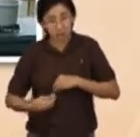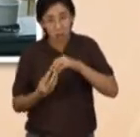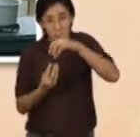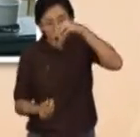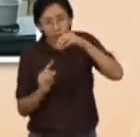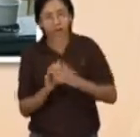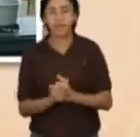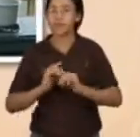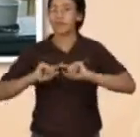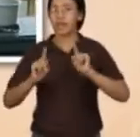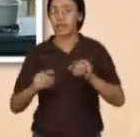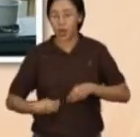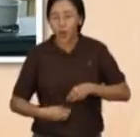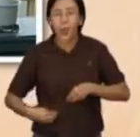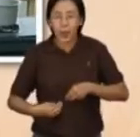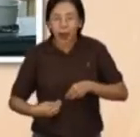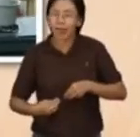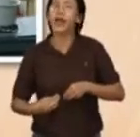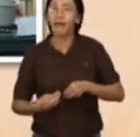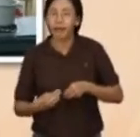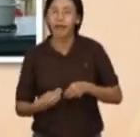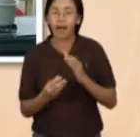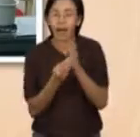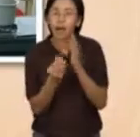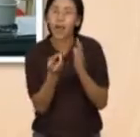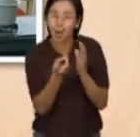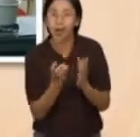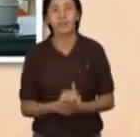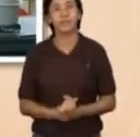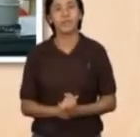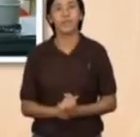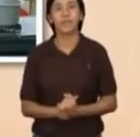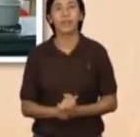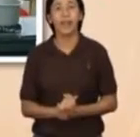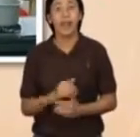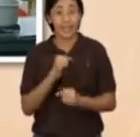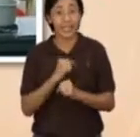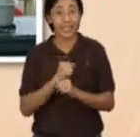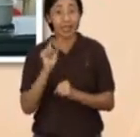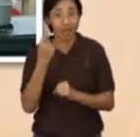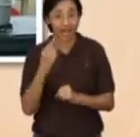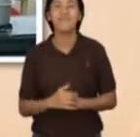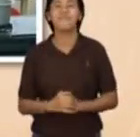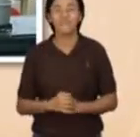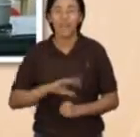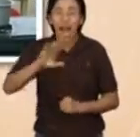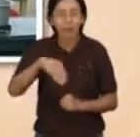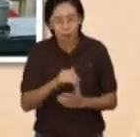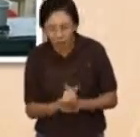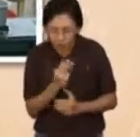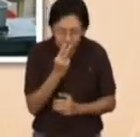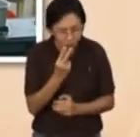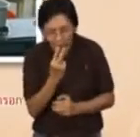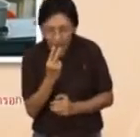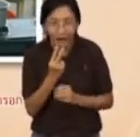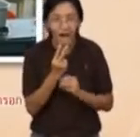ไขมันในนั่นน้อยนะฮะเดี๋ยวผมขอทำสักสองเส้นนะ อีกสักสองเส้นเผื่อคุณผู้ชมทางบ้านจะยังไม ่ครับผ